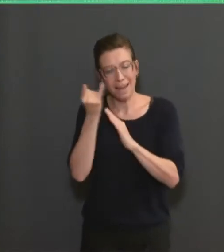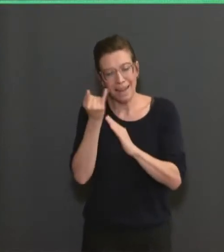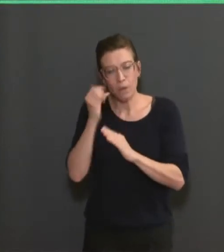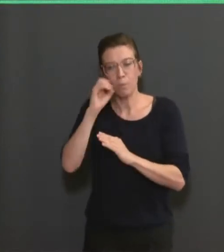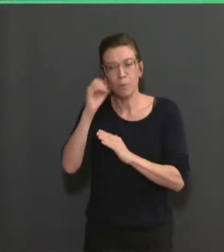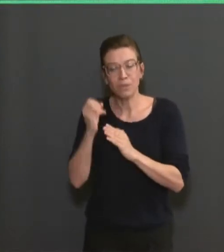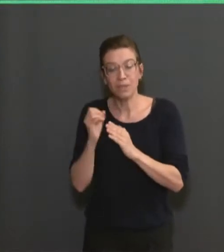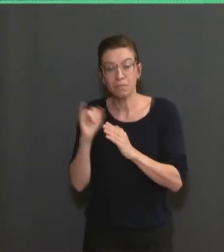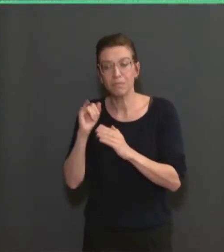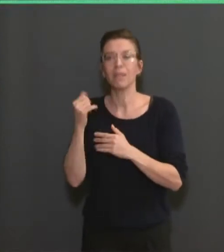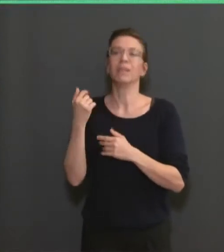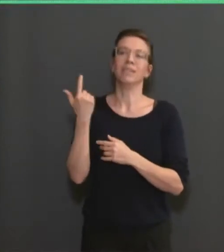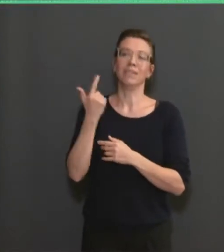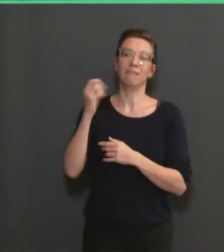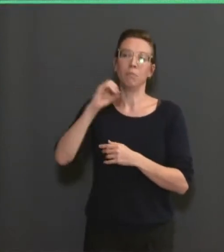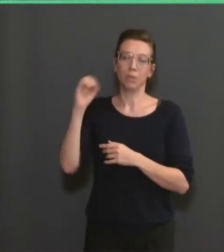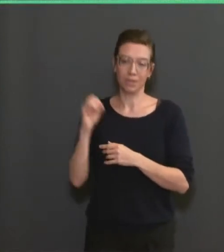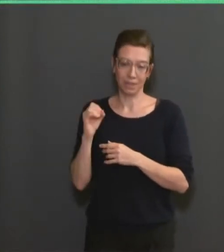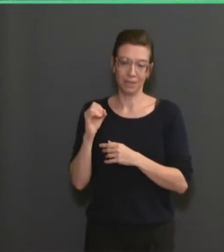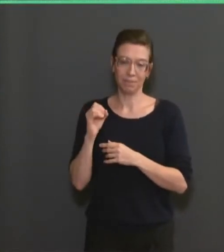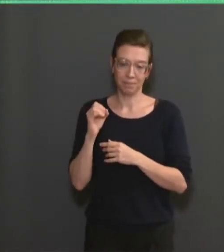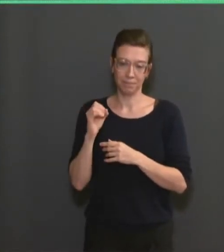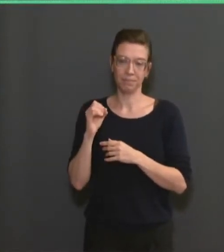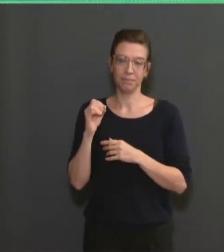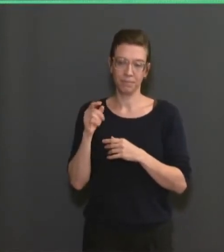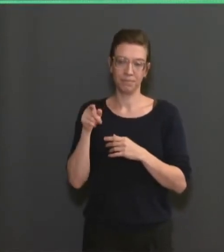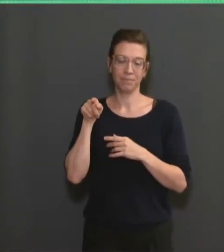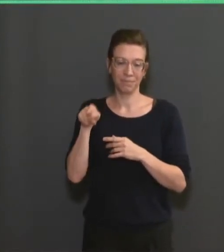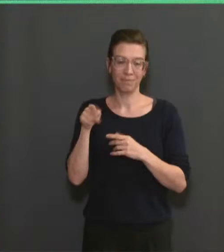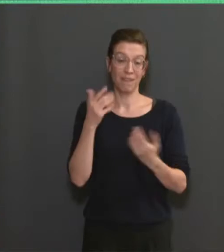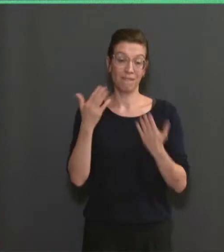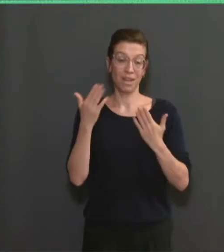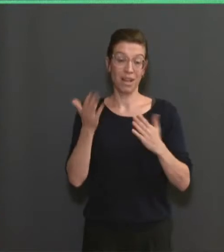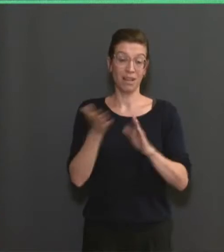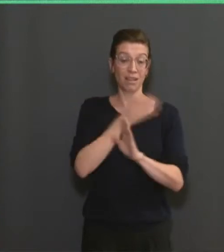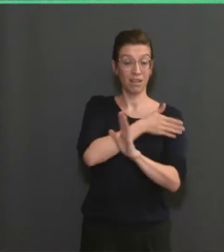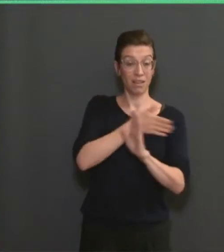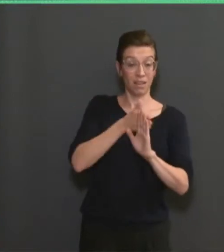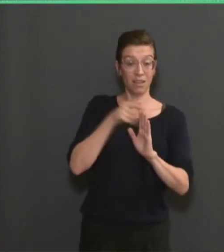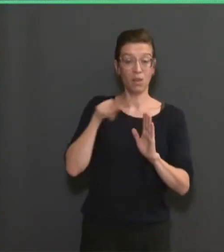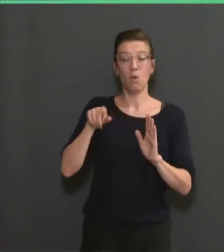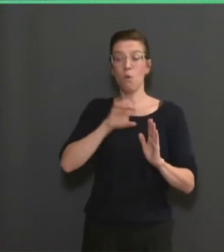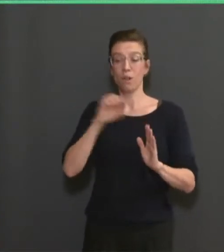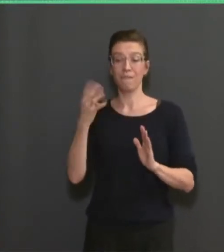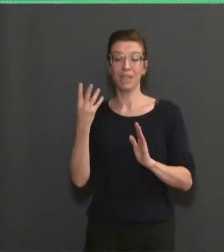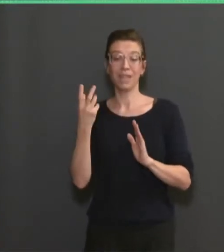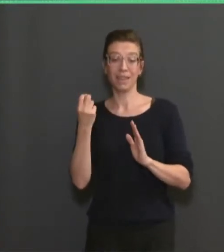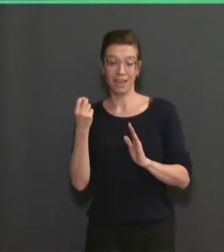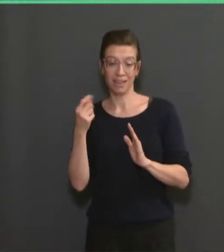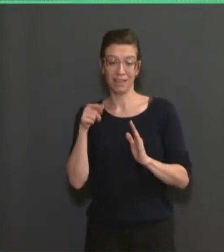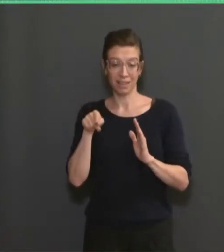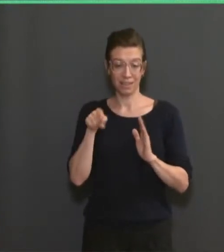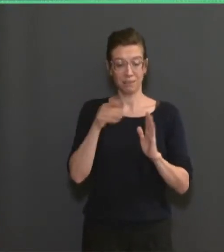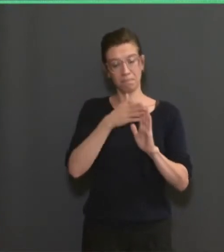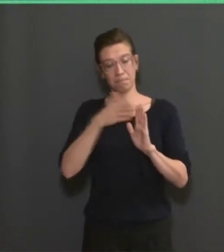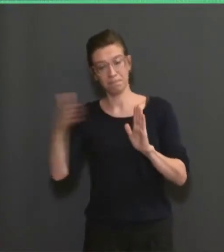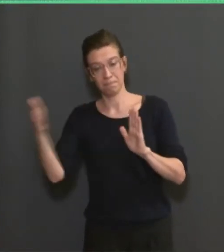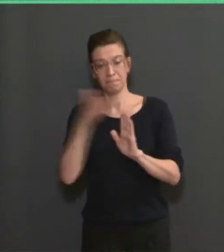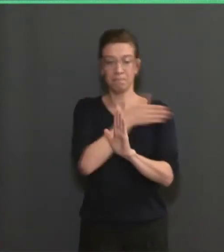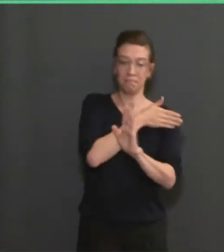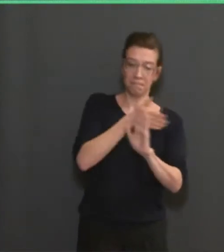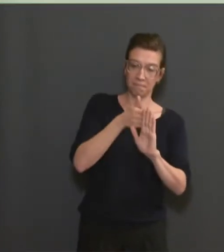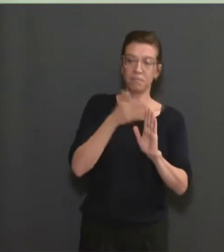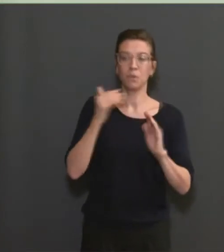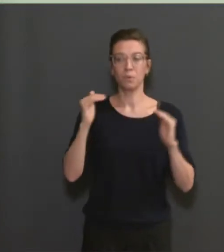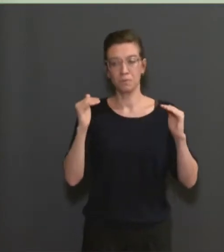dat 184 overlijdens per dag. De piek van de overlijdens van de tweede golf